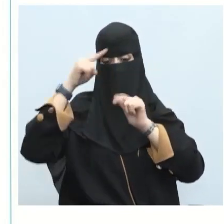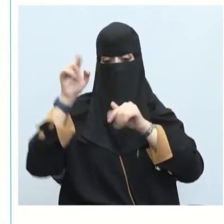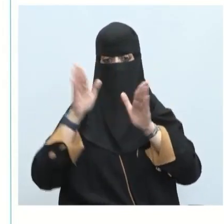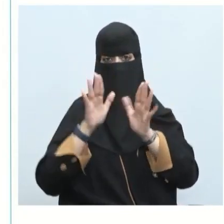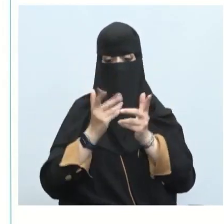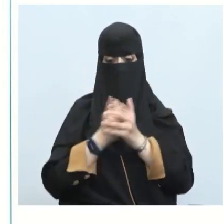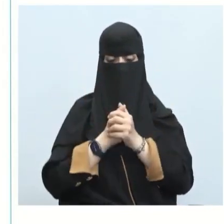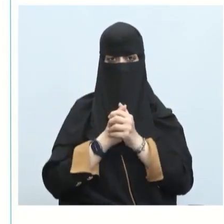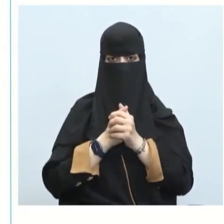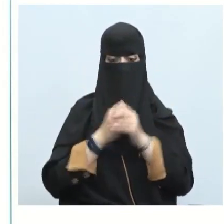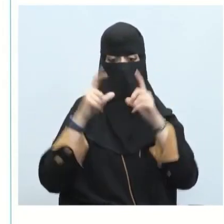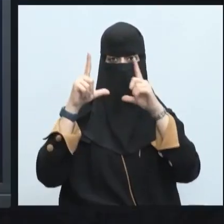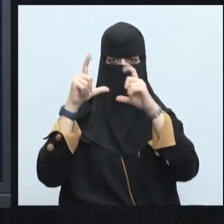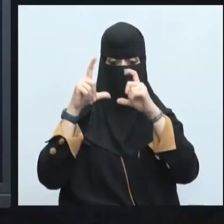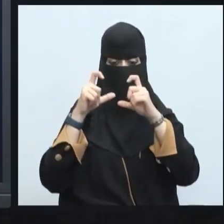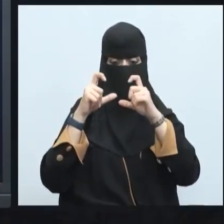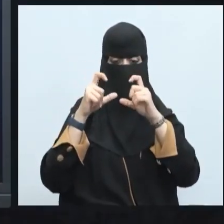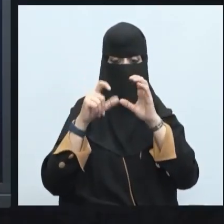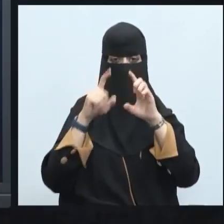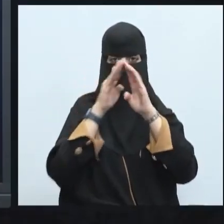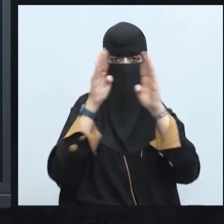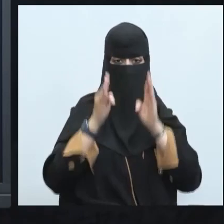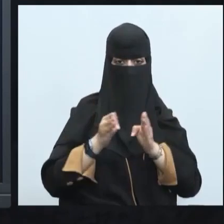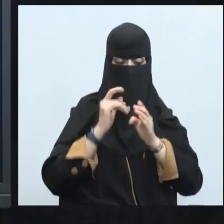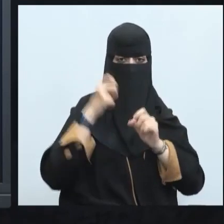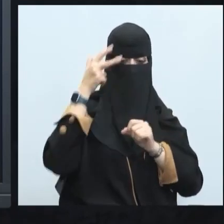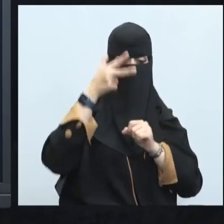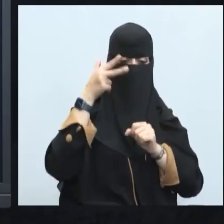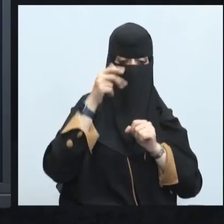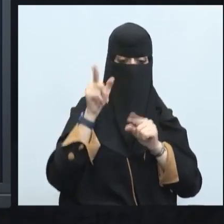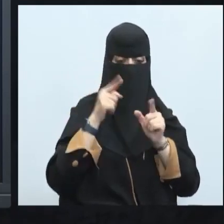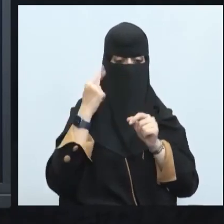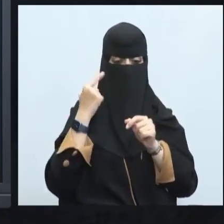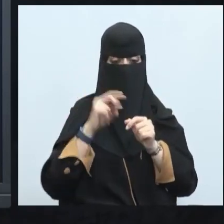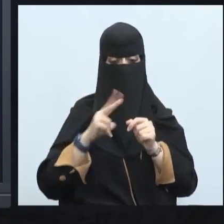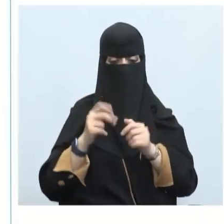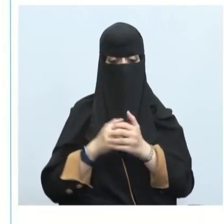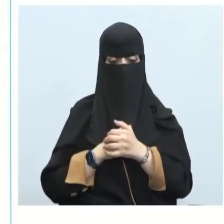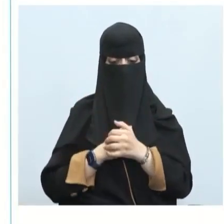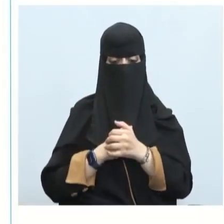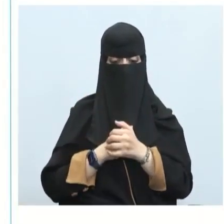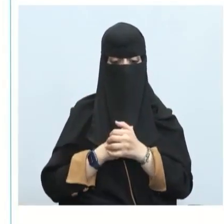المحتوى الصور والمستندات ومقاطع الفيديو والمقاطع الصوتيه وغيرها